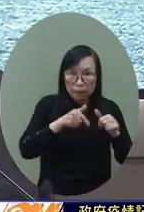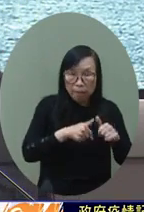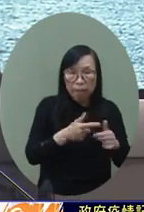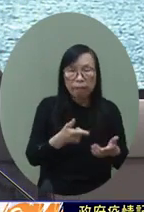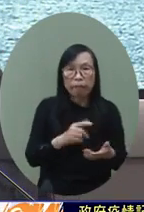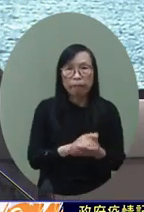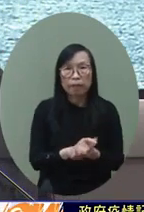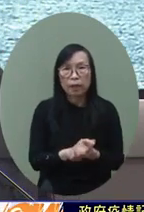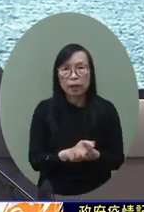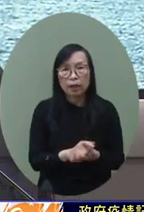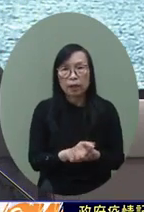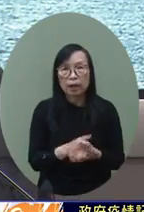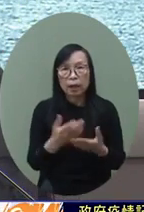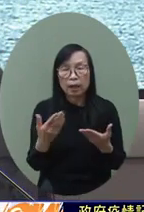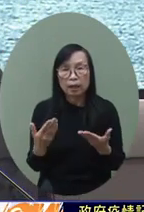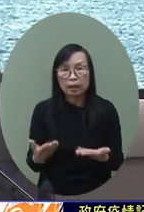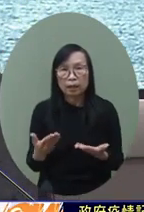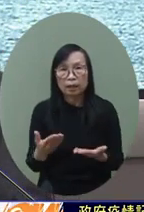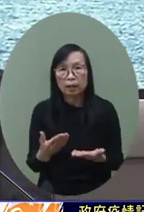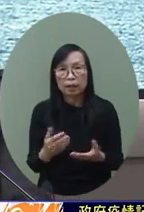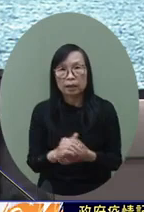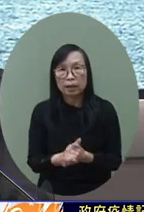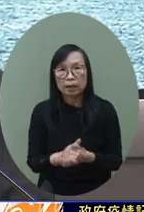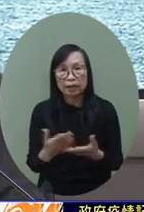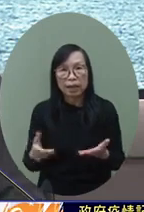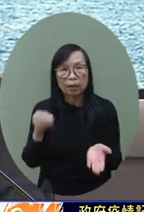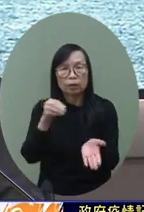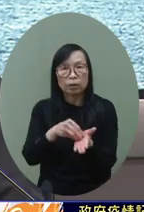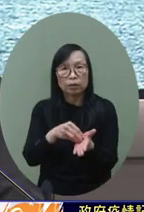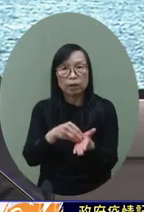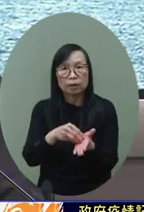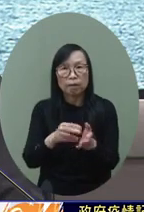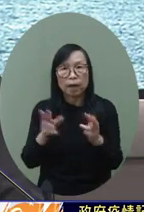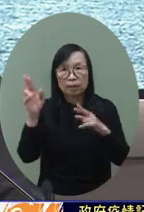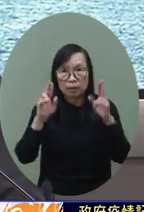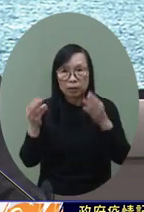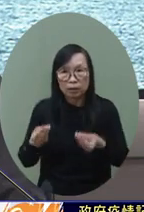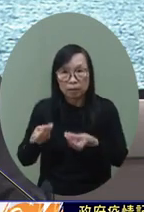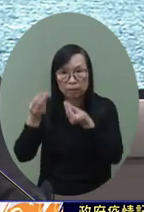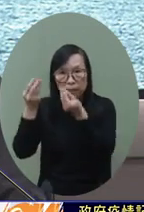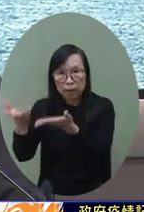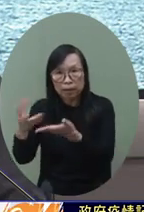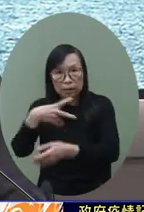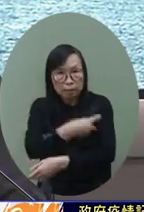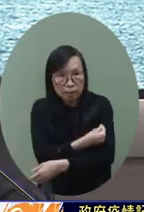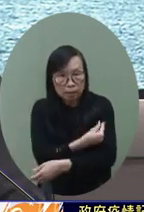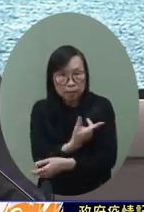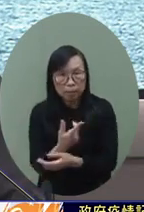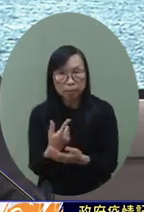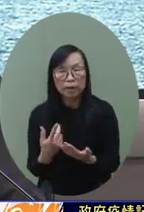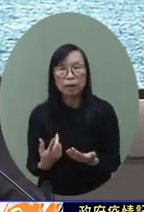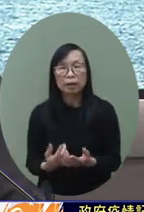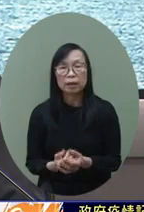其中一個依家即係會決定同埋市場供應到嘅一個疫苗咧，就係